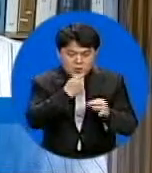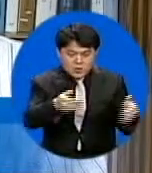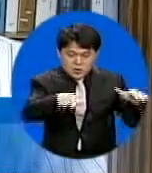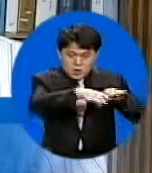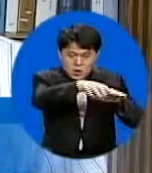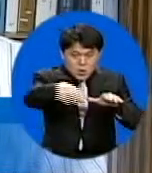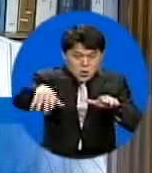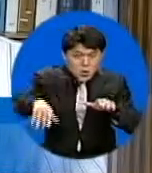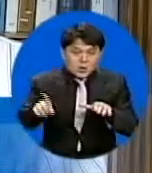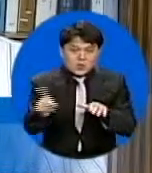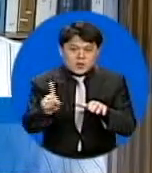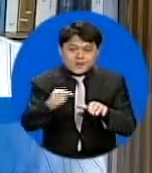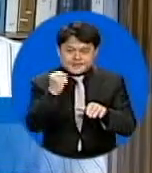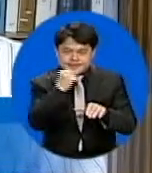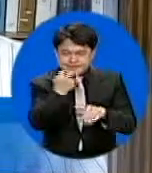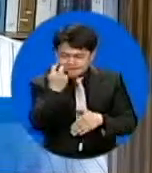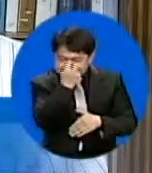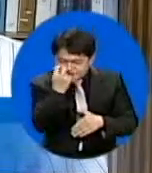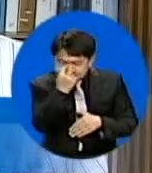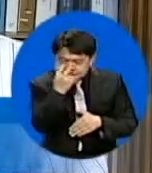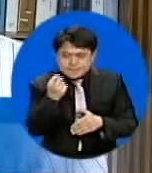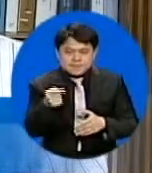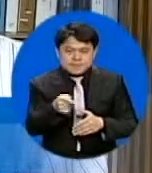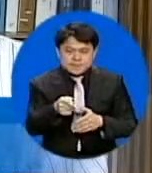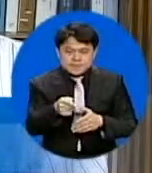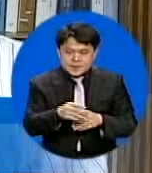관계 기관에서 철저하게